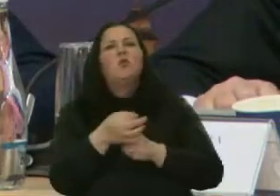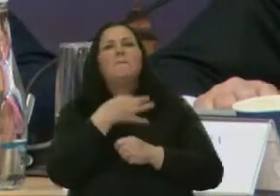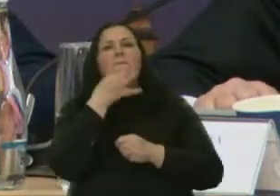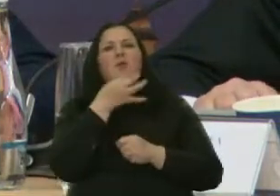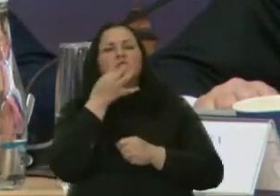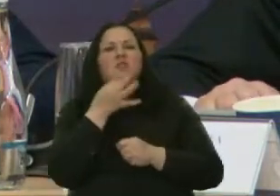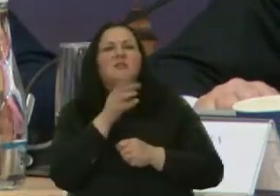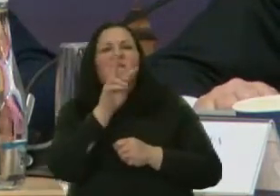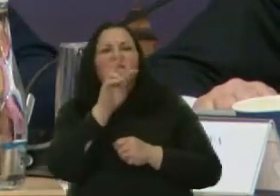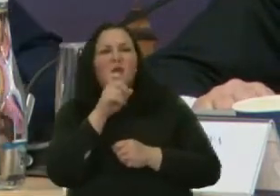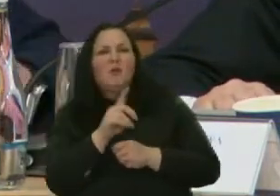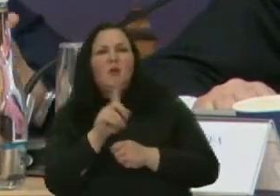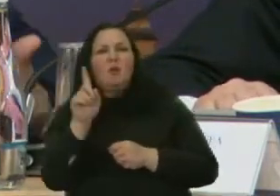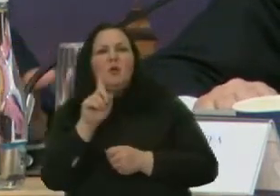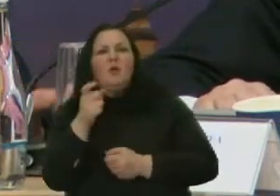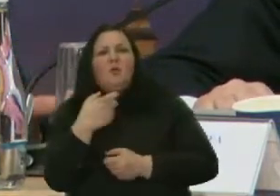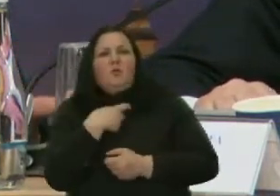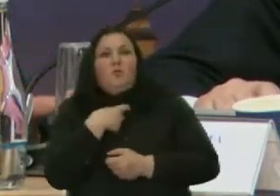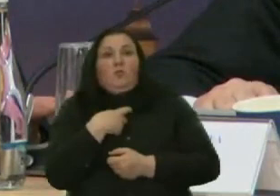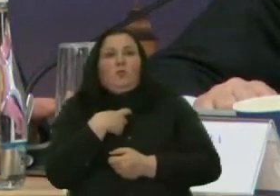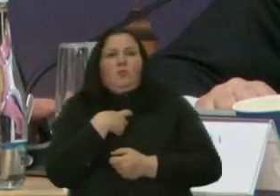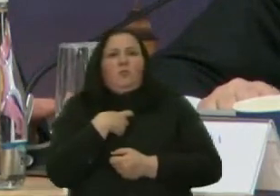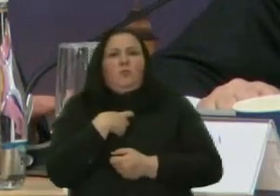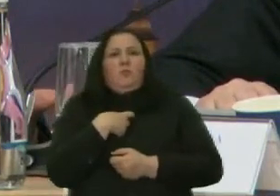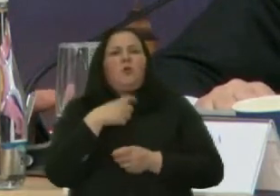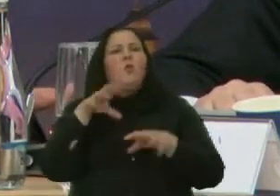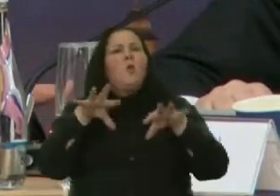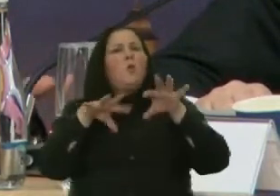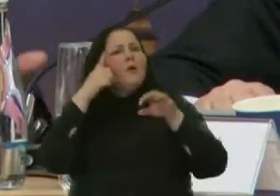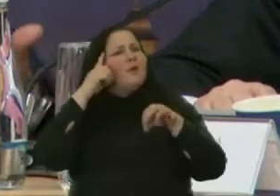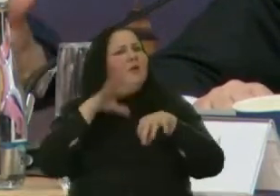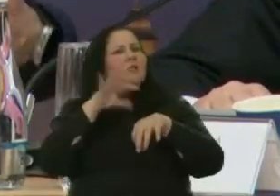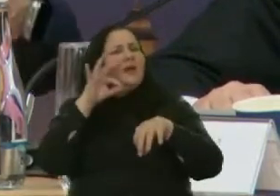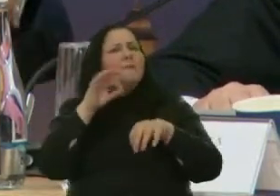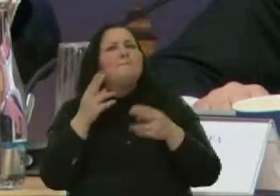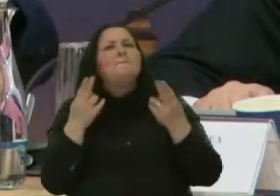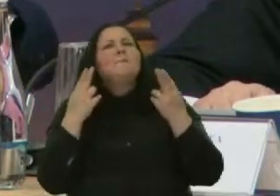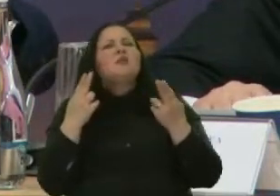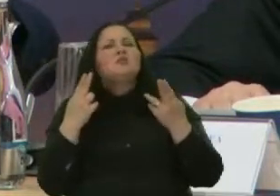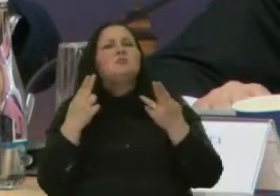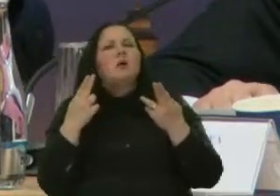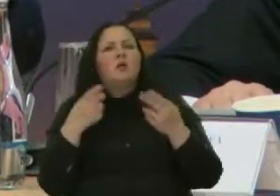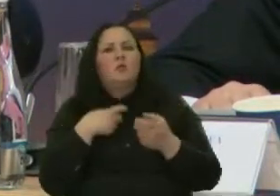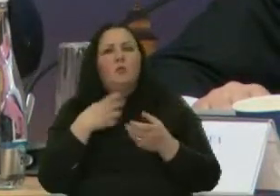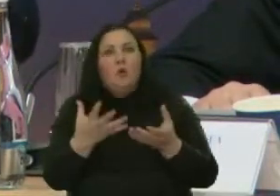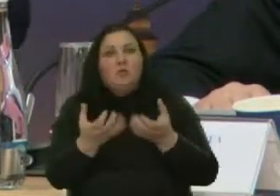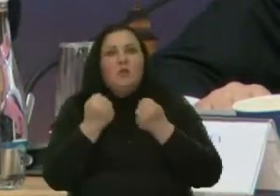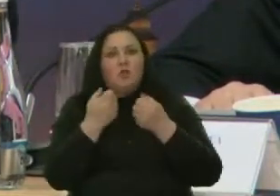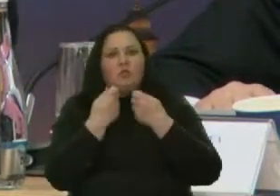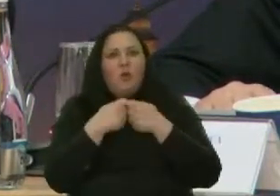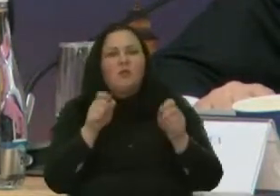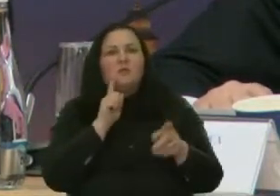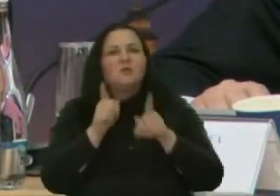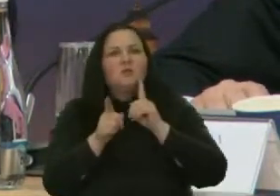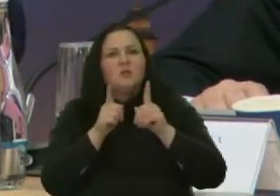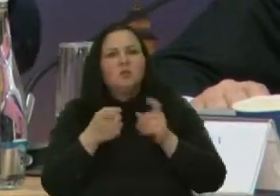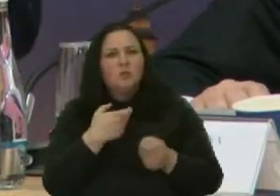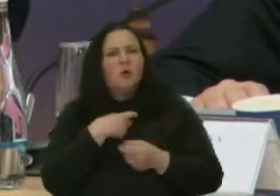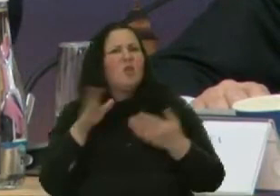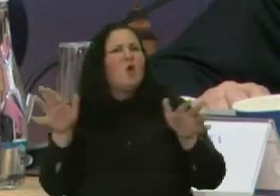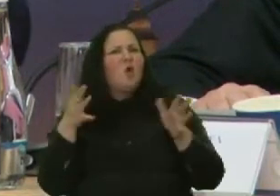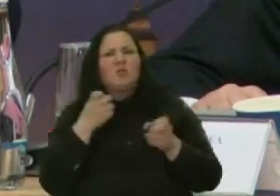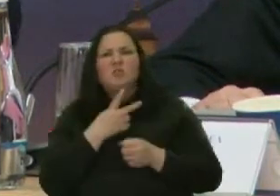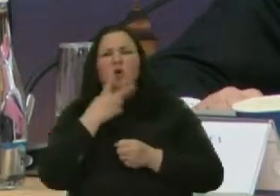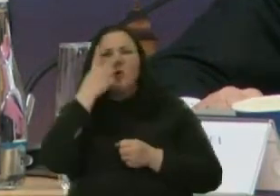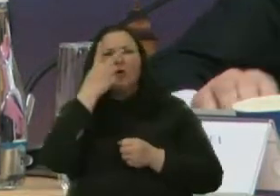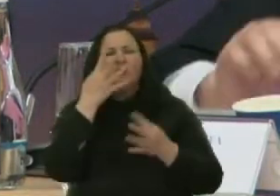succint care nu poate relua toată dezbaterea publică pentru că ea este pusă prin link aferent și poate oricine s o revadă